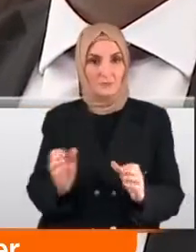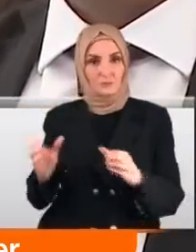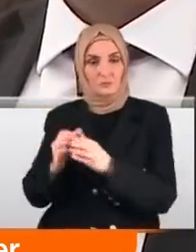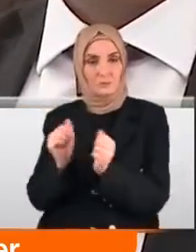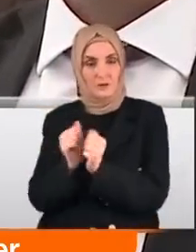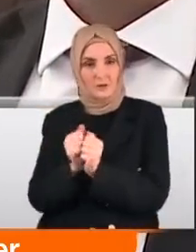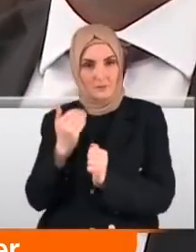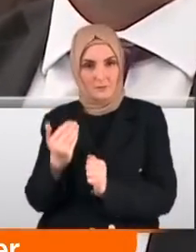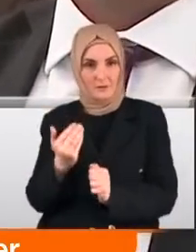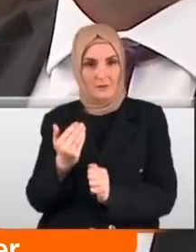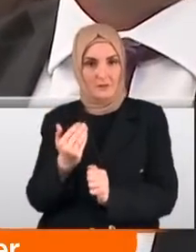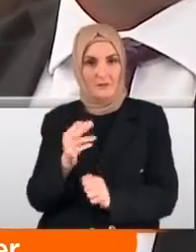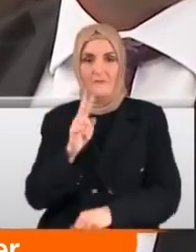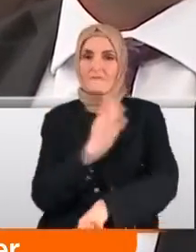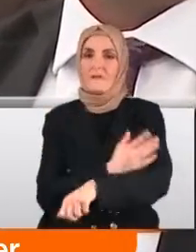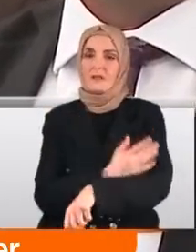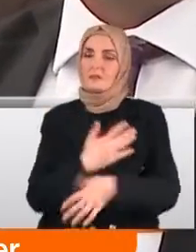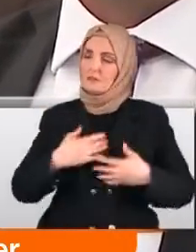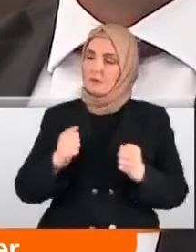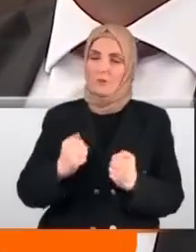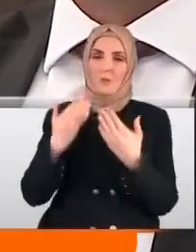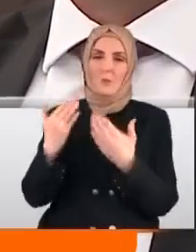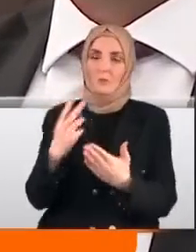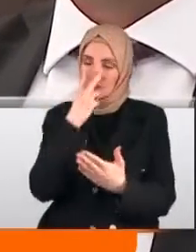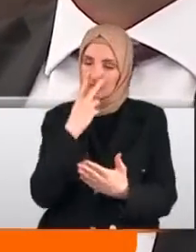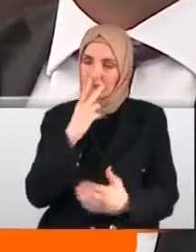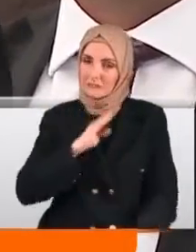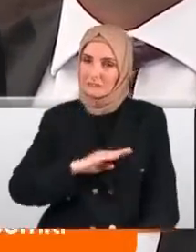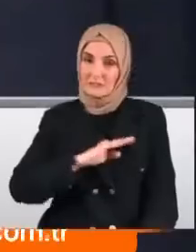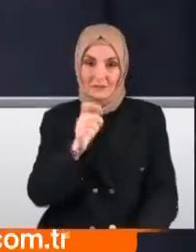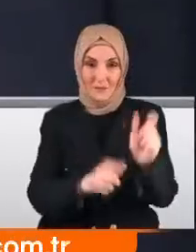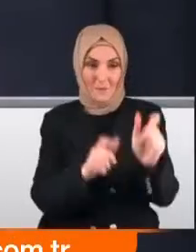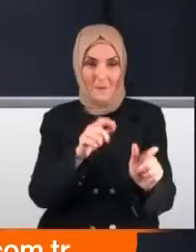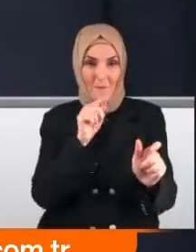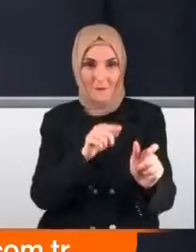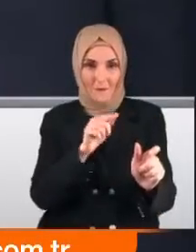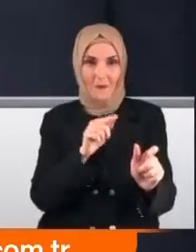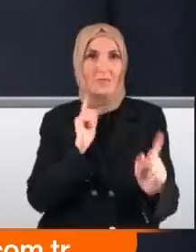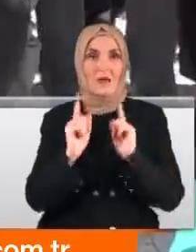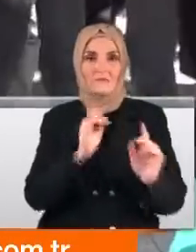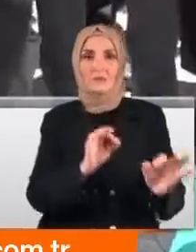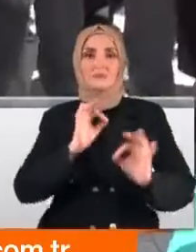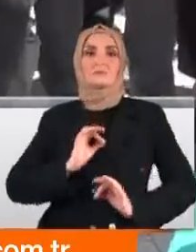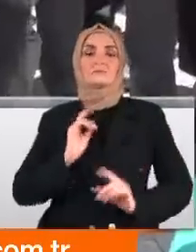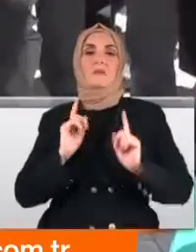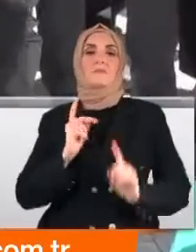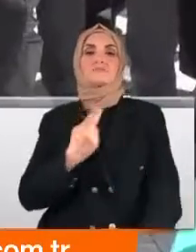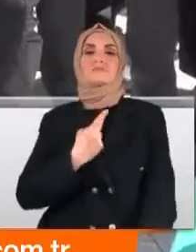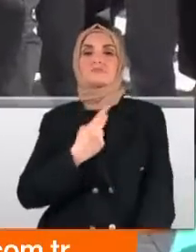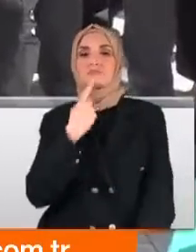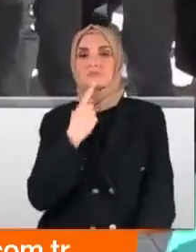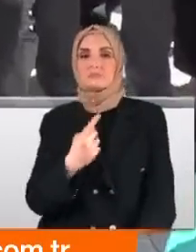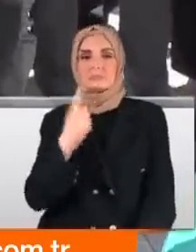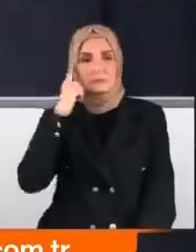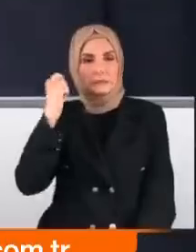diyerek gözyaşını yüreğine akıtmışların davası bizim davamız. Azalmayan tuzaklara direnişin adıdır